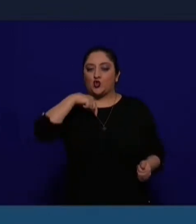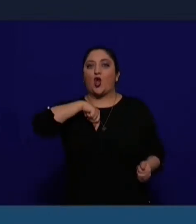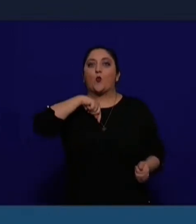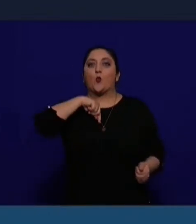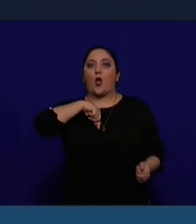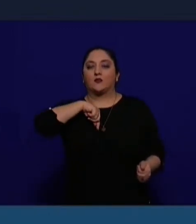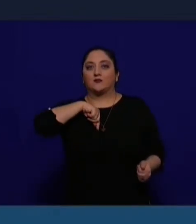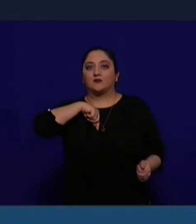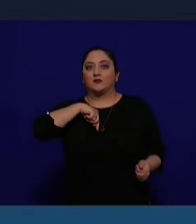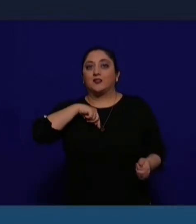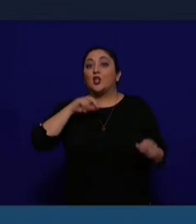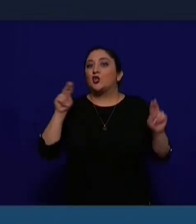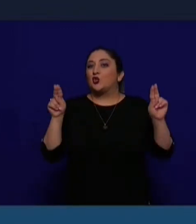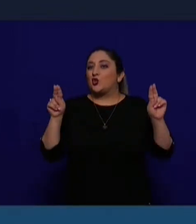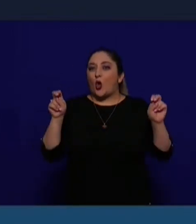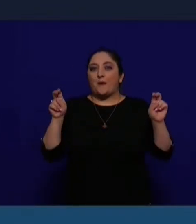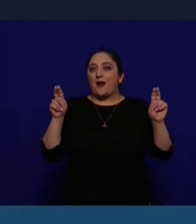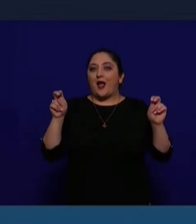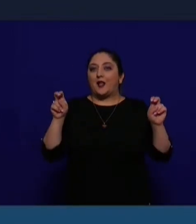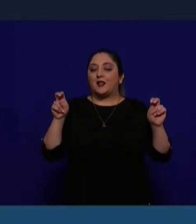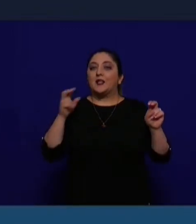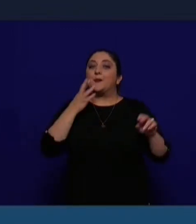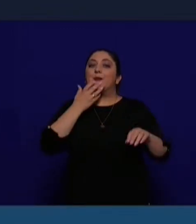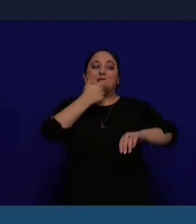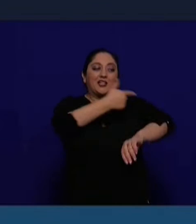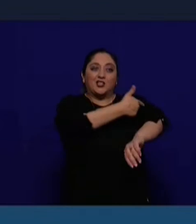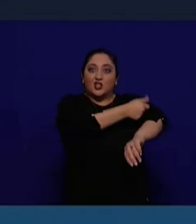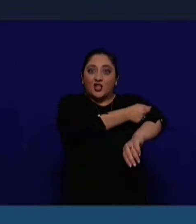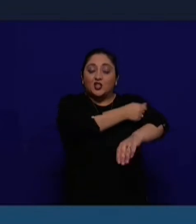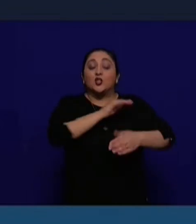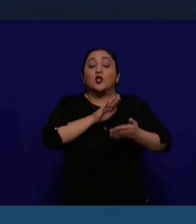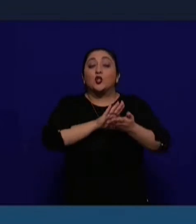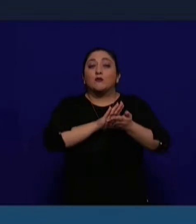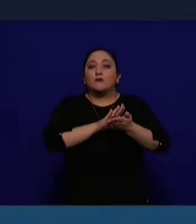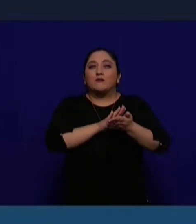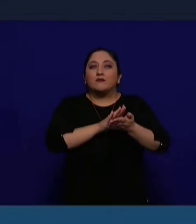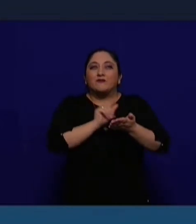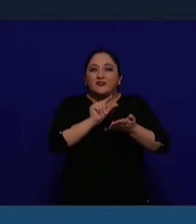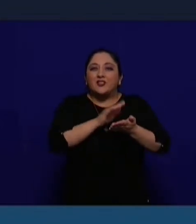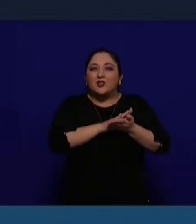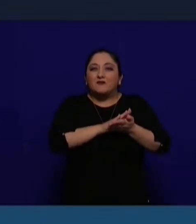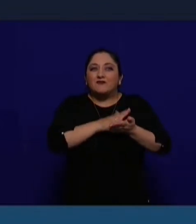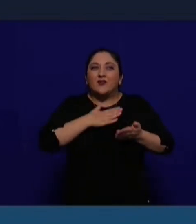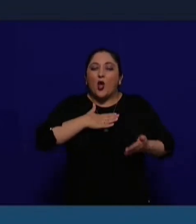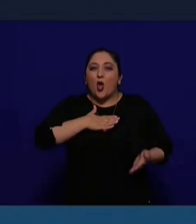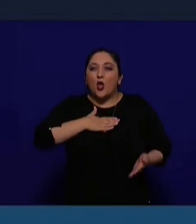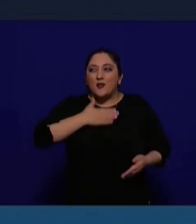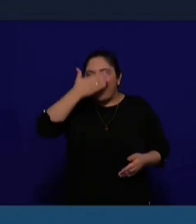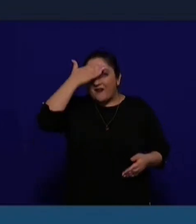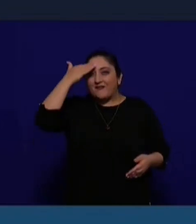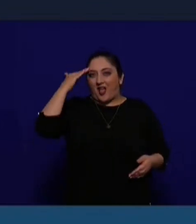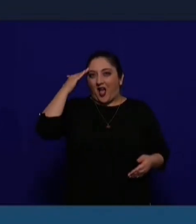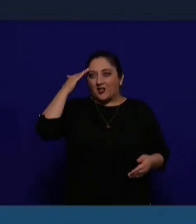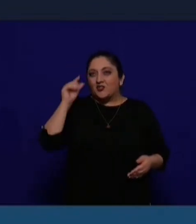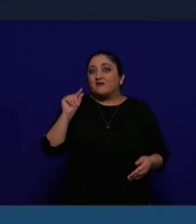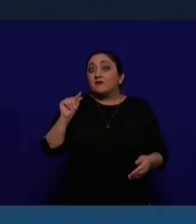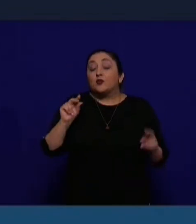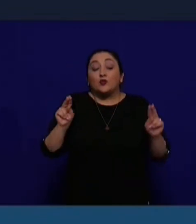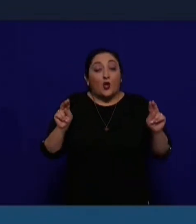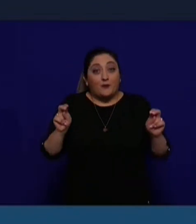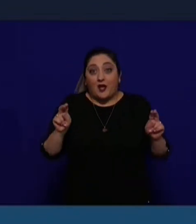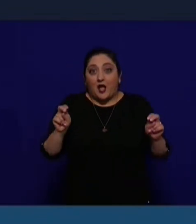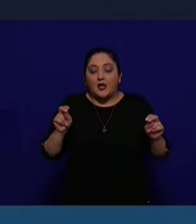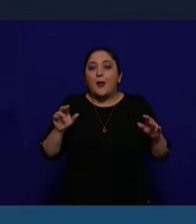li persuna wara li ħadd il-qima ħajkollu xi ftit side effects. Il-maġġor parti tas side effects li qegħdin naraw hija li